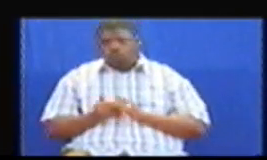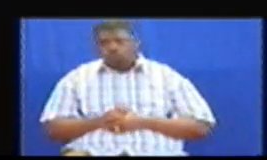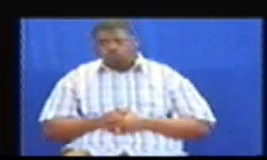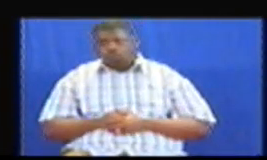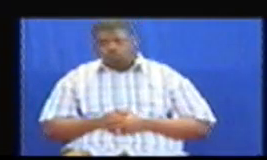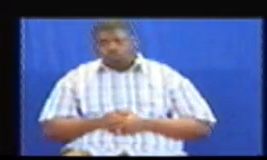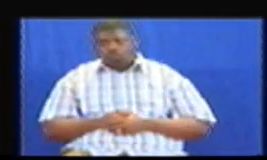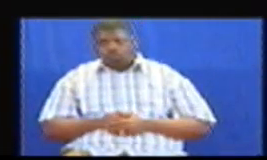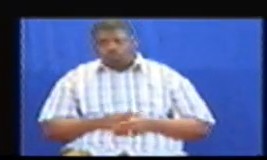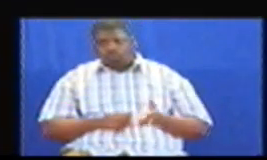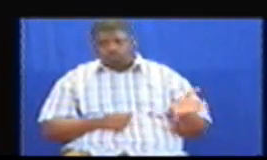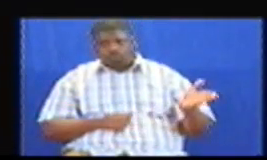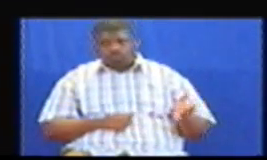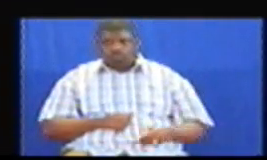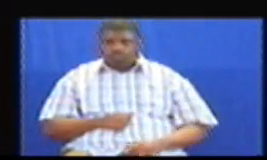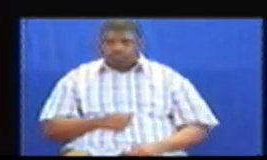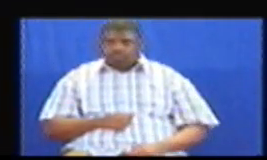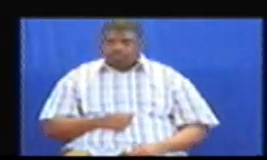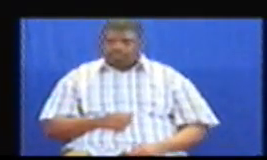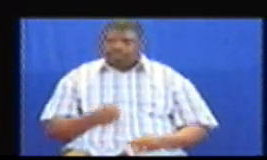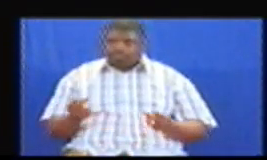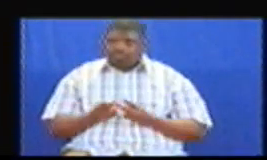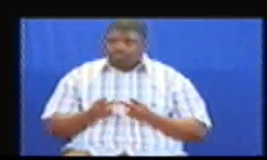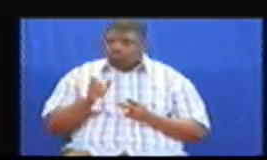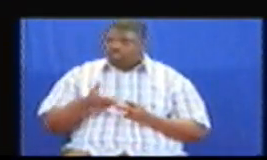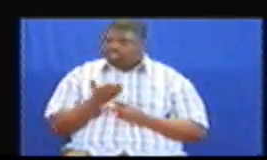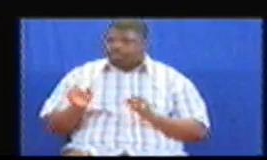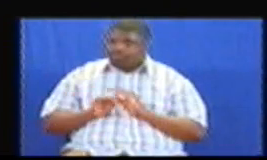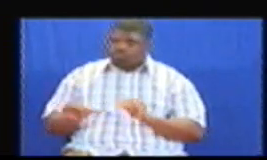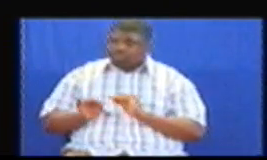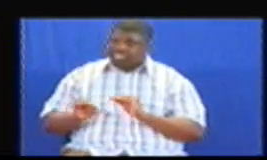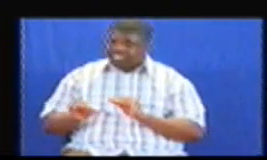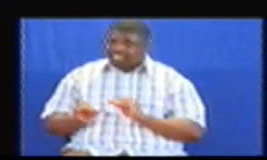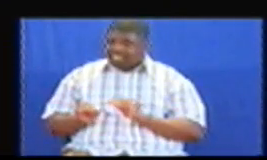Solicitor General Clement Mashamba, nimepata heshima ya kumfundisha jurisprudence.